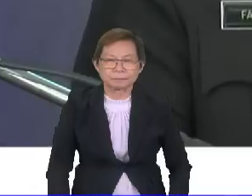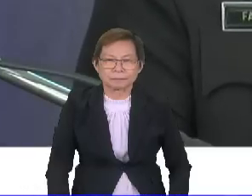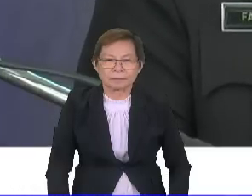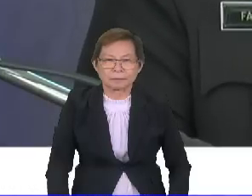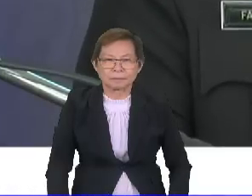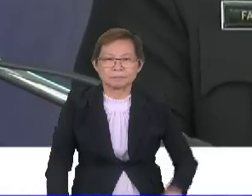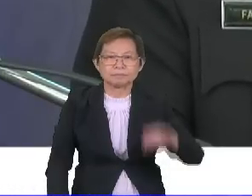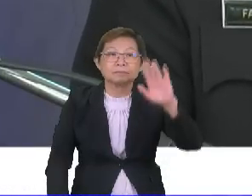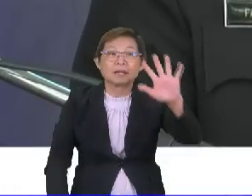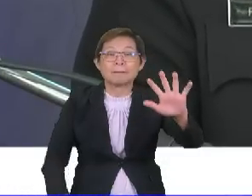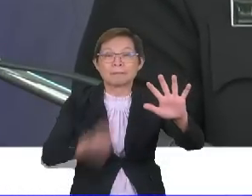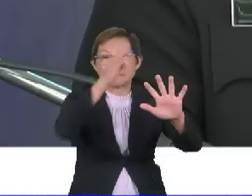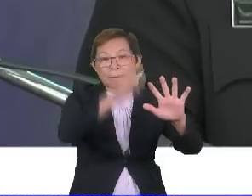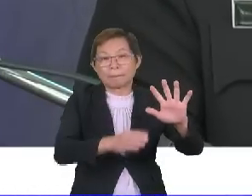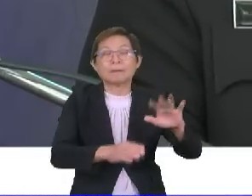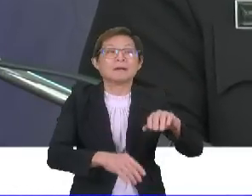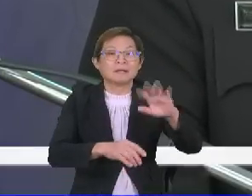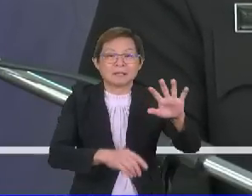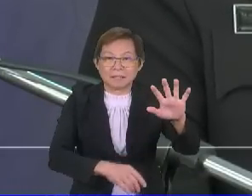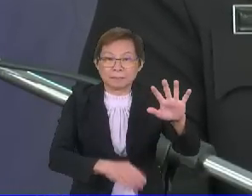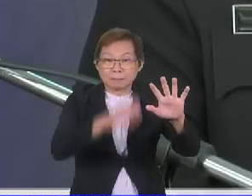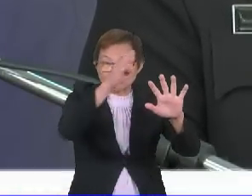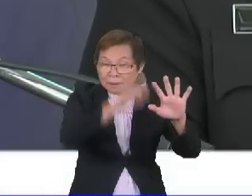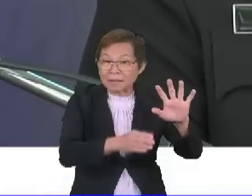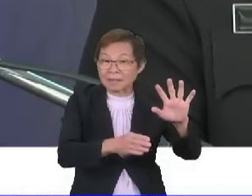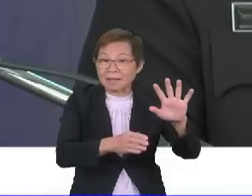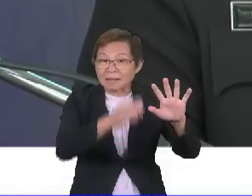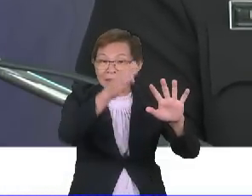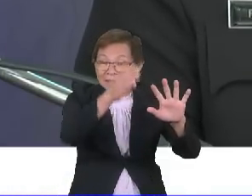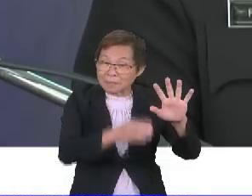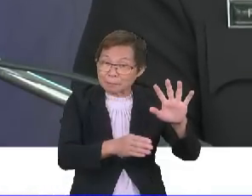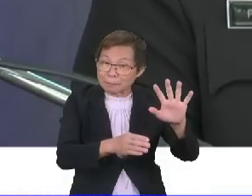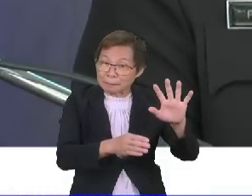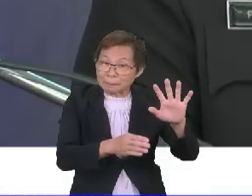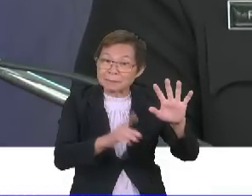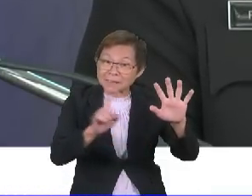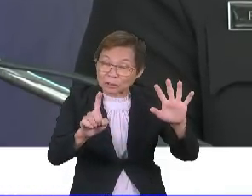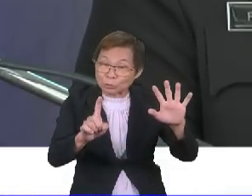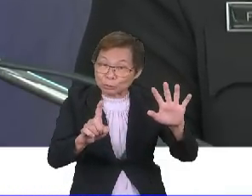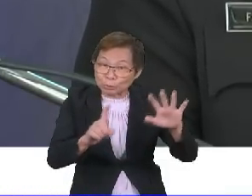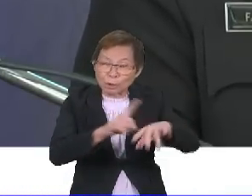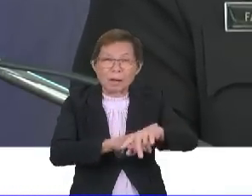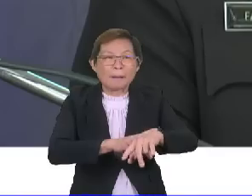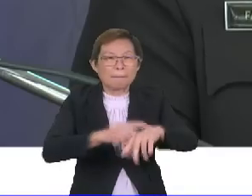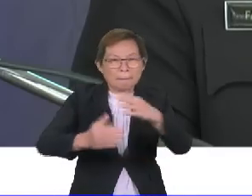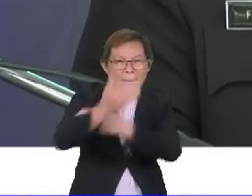pada 5 hari bulan 1 20 23 jam lebih kurang 5